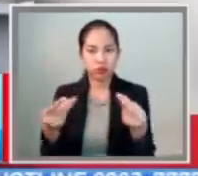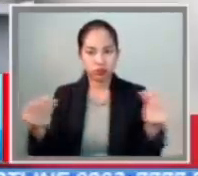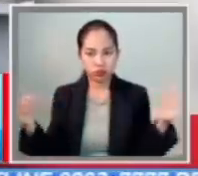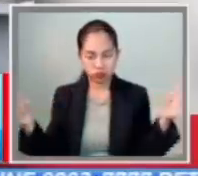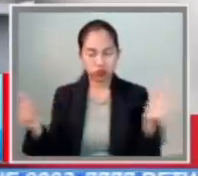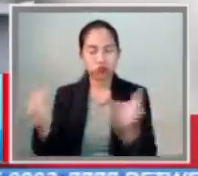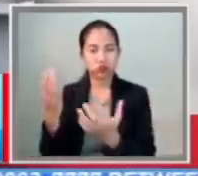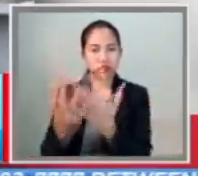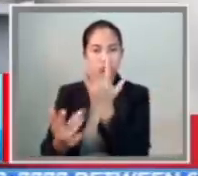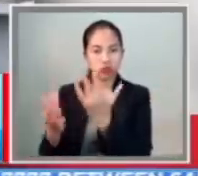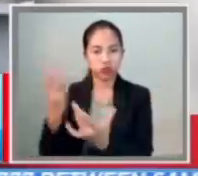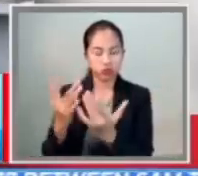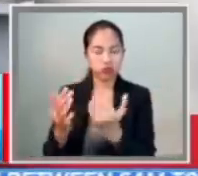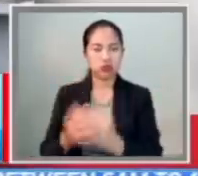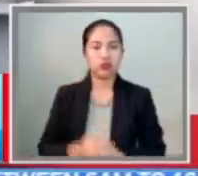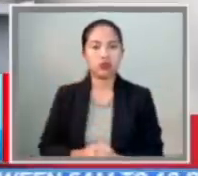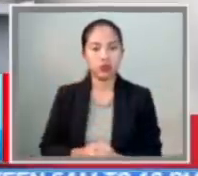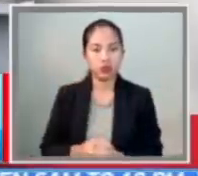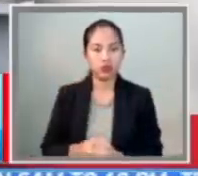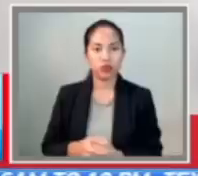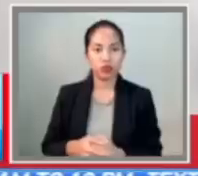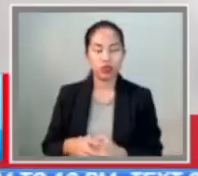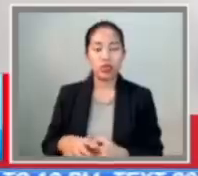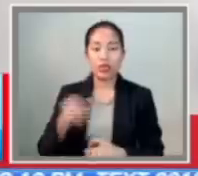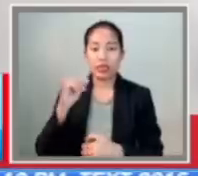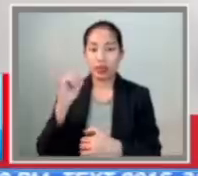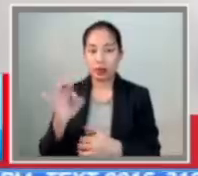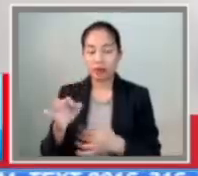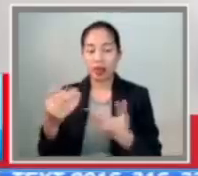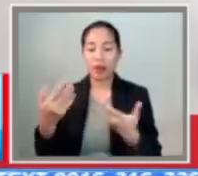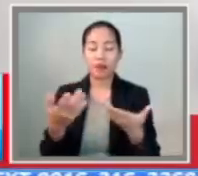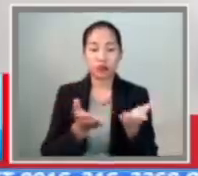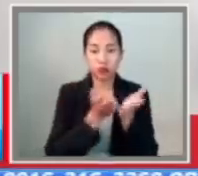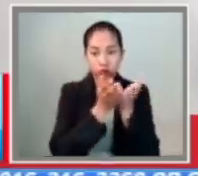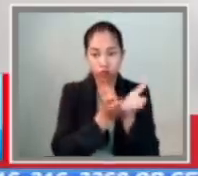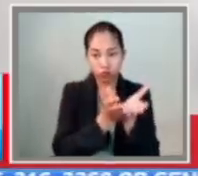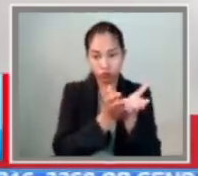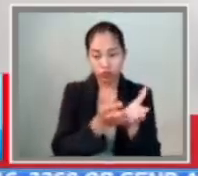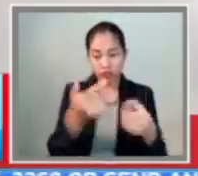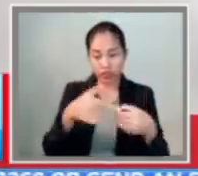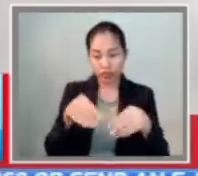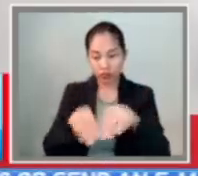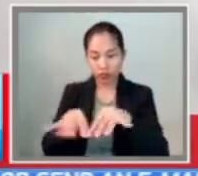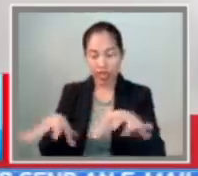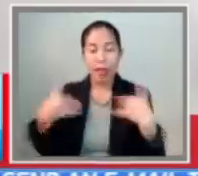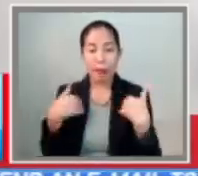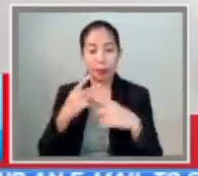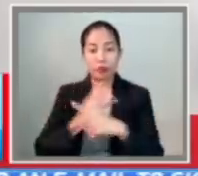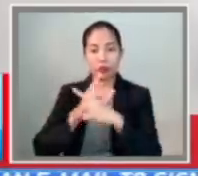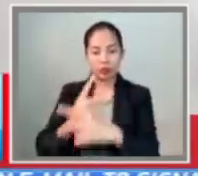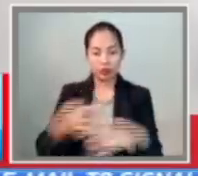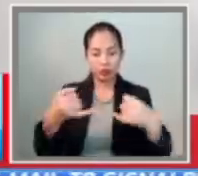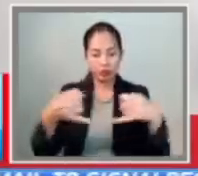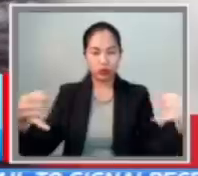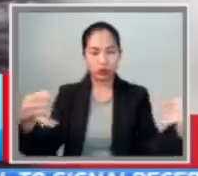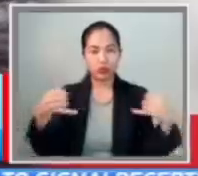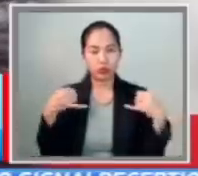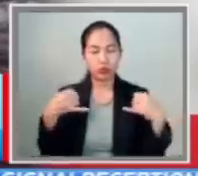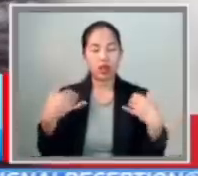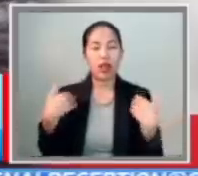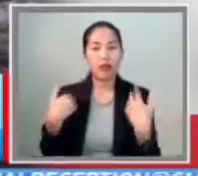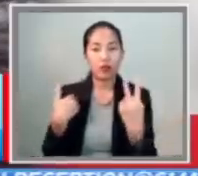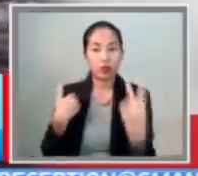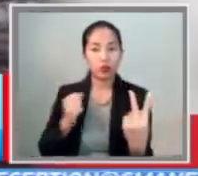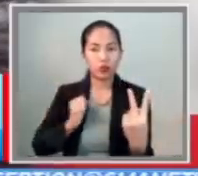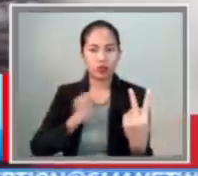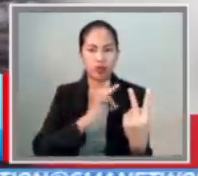spill booms ang Coast Guard sakaling tumagas ang langis mula sa fishing vessel. 2 crew ng barko ang nagtamo ng paso sa katawan.